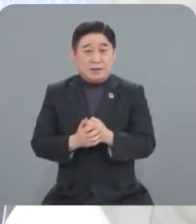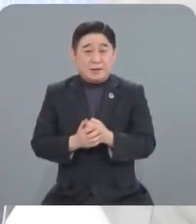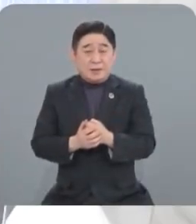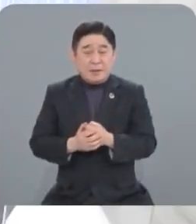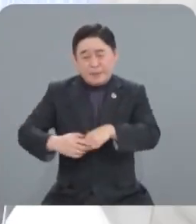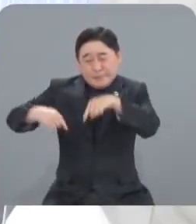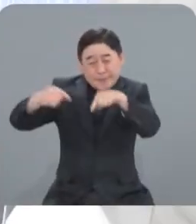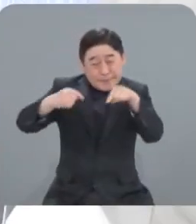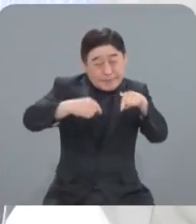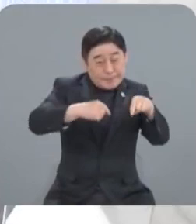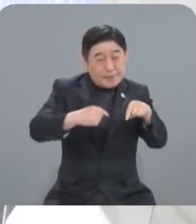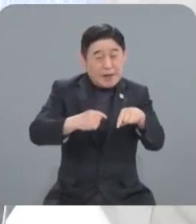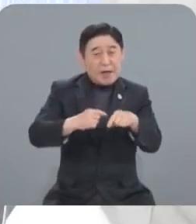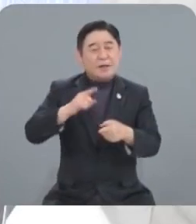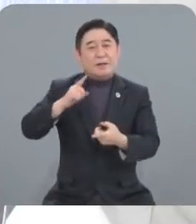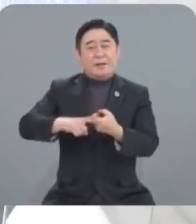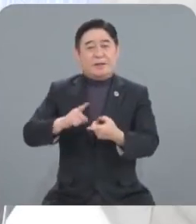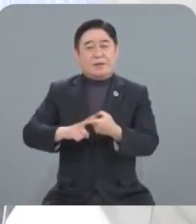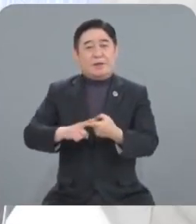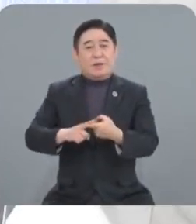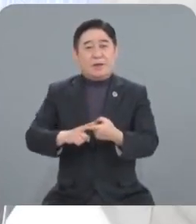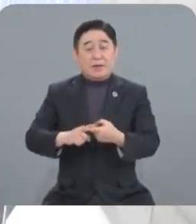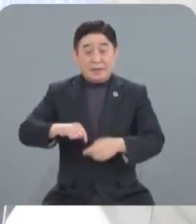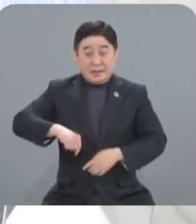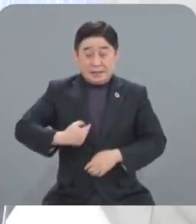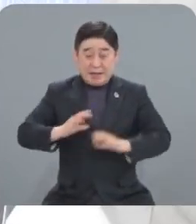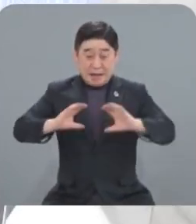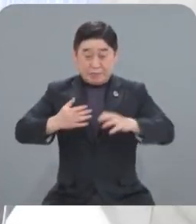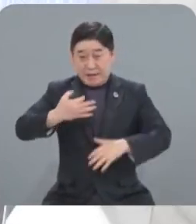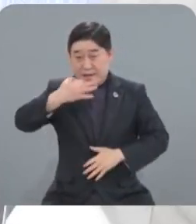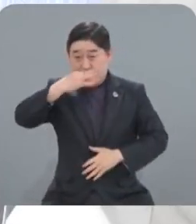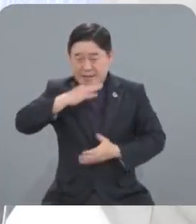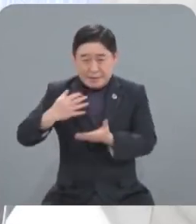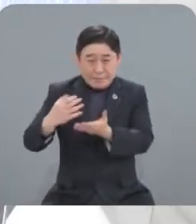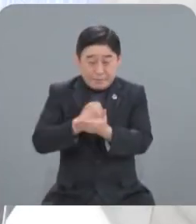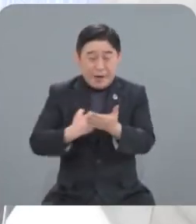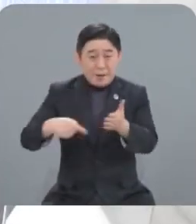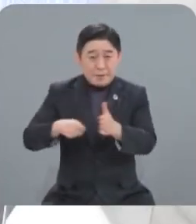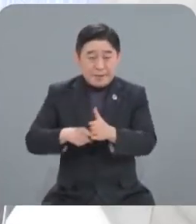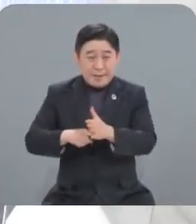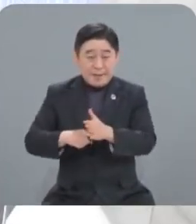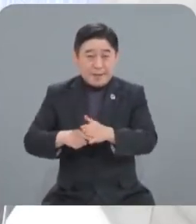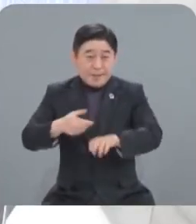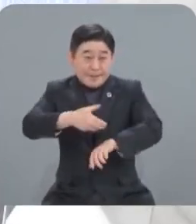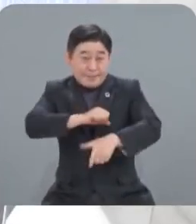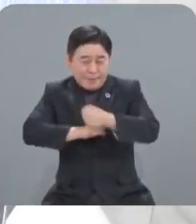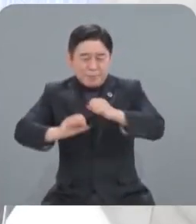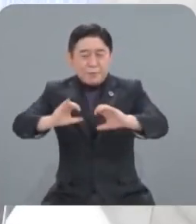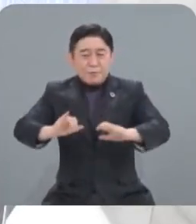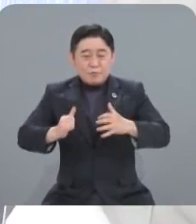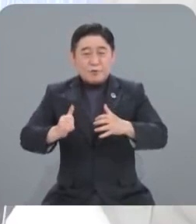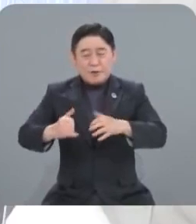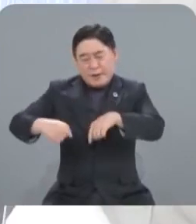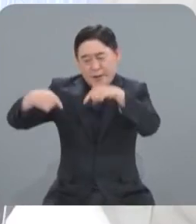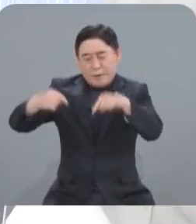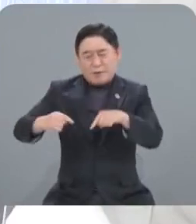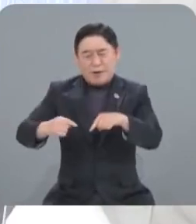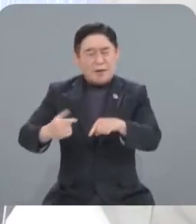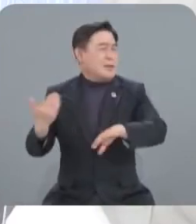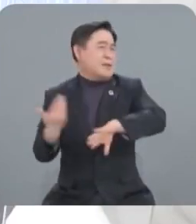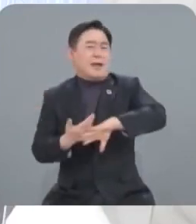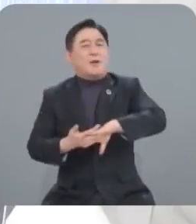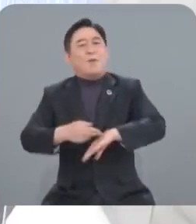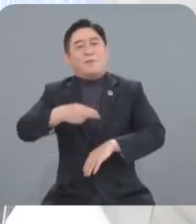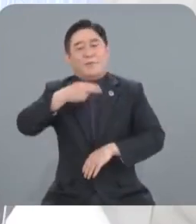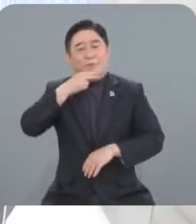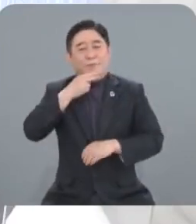일과의 합 쌍은 자국이 2위에 무엇이든 불사하겠다는 국제무대에 협상과 다른